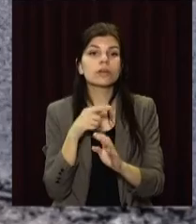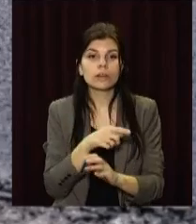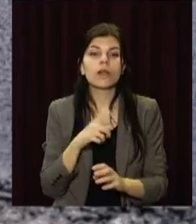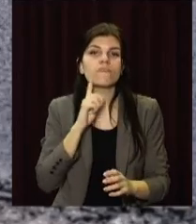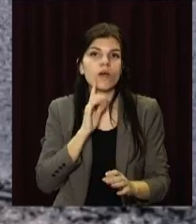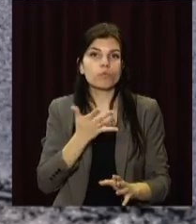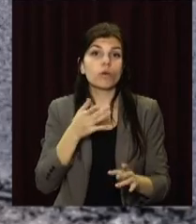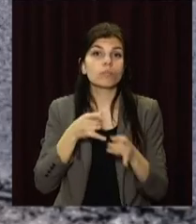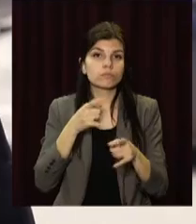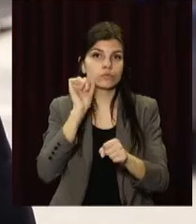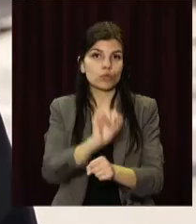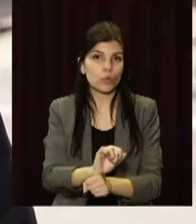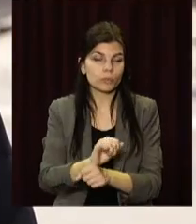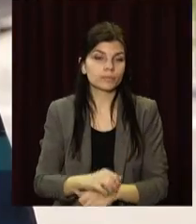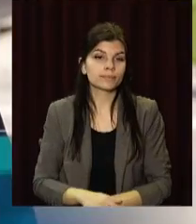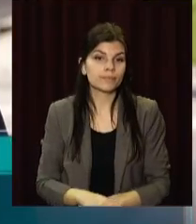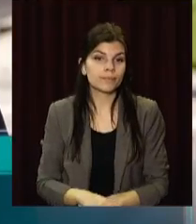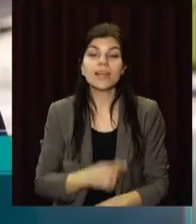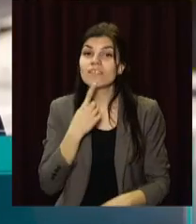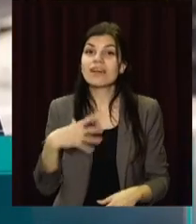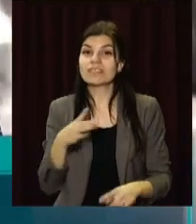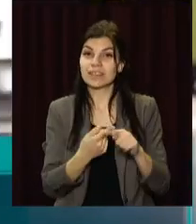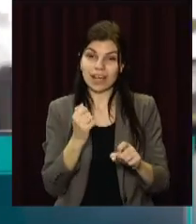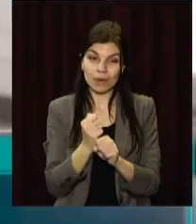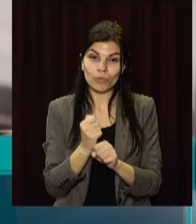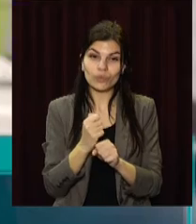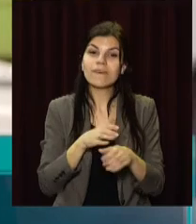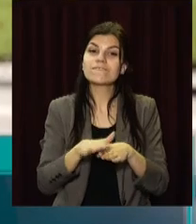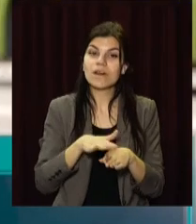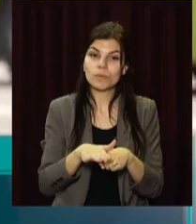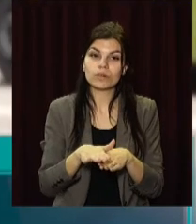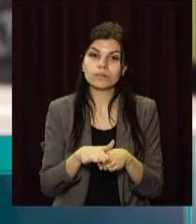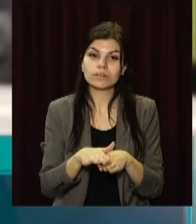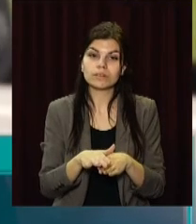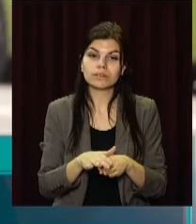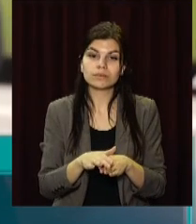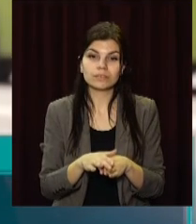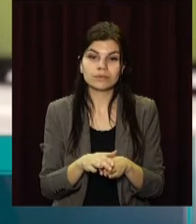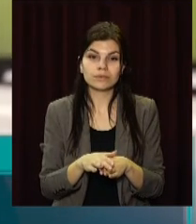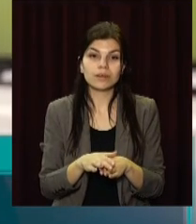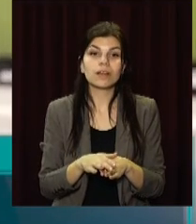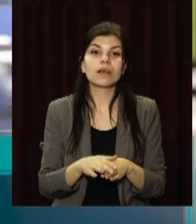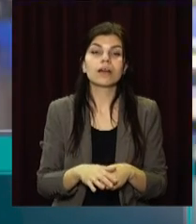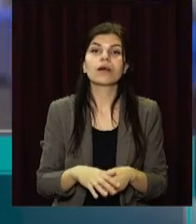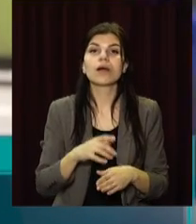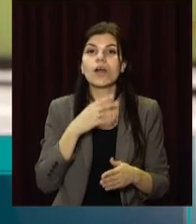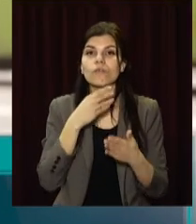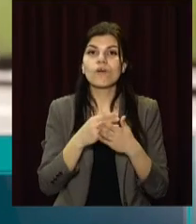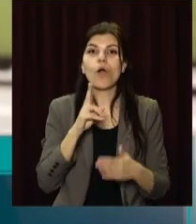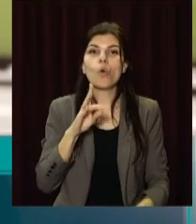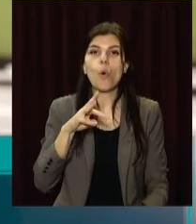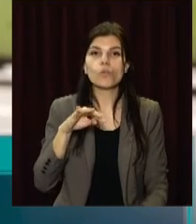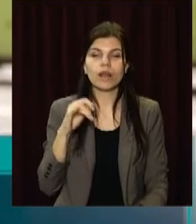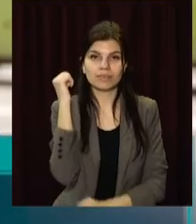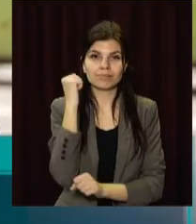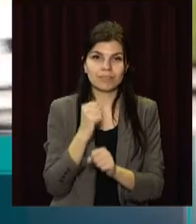перекриють. Всі ці роботи виконуються комунальним підприємством без